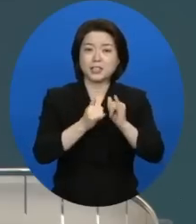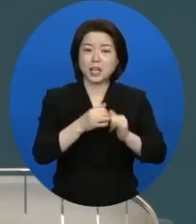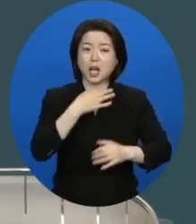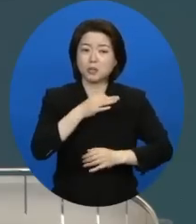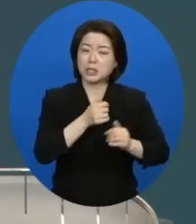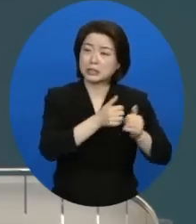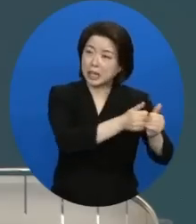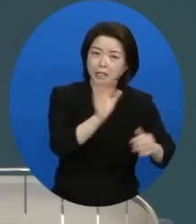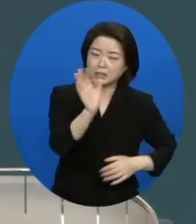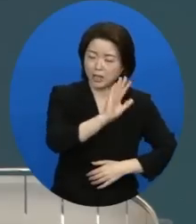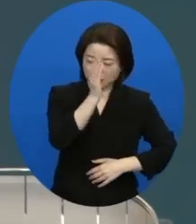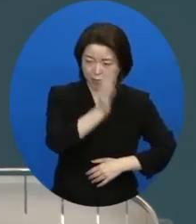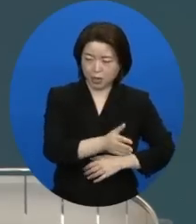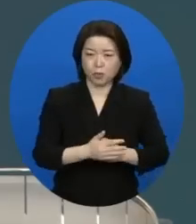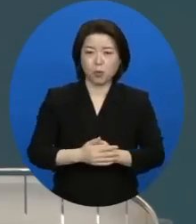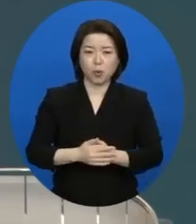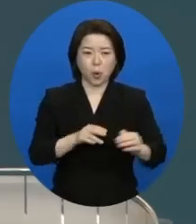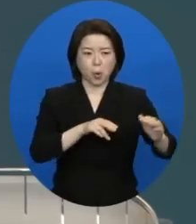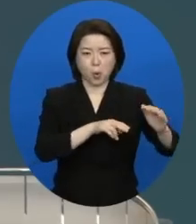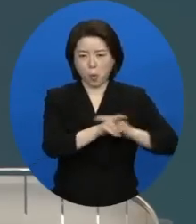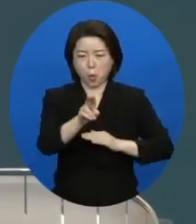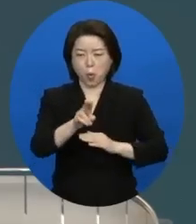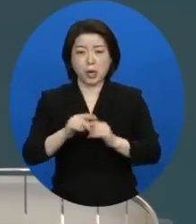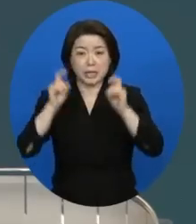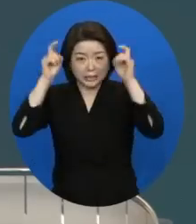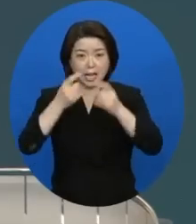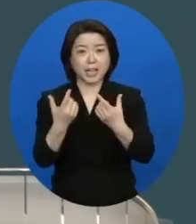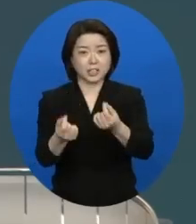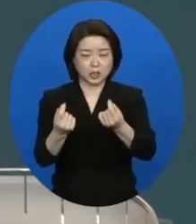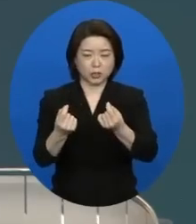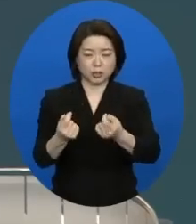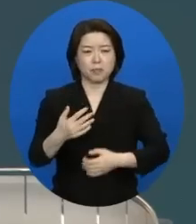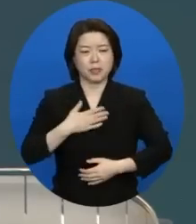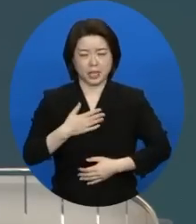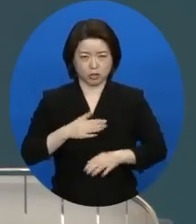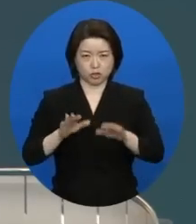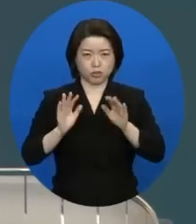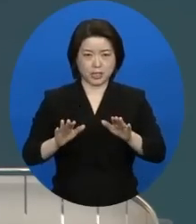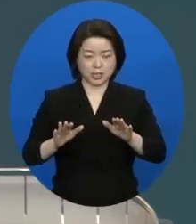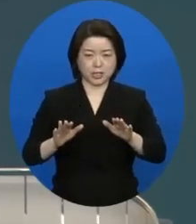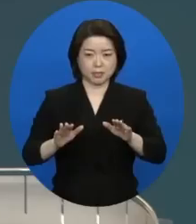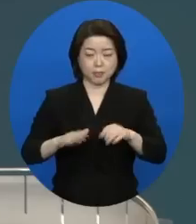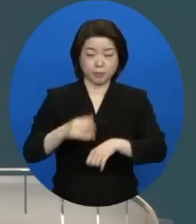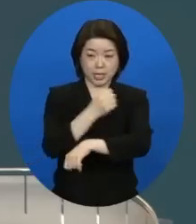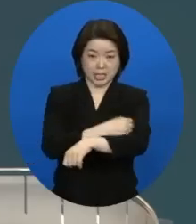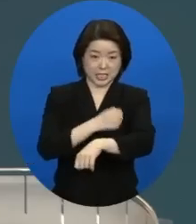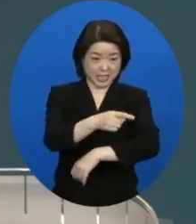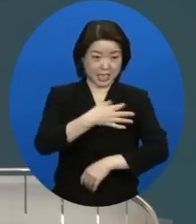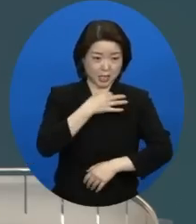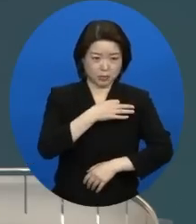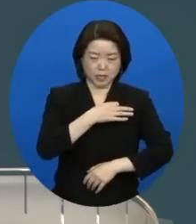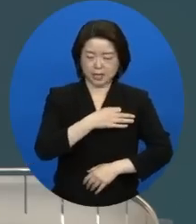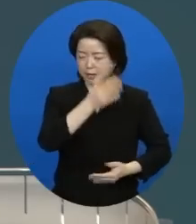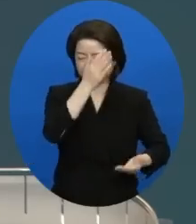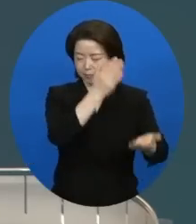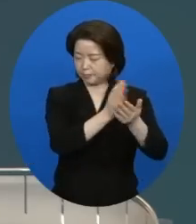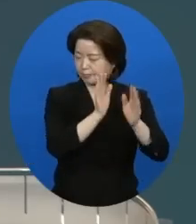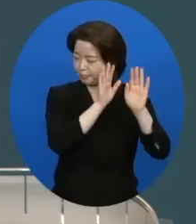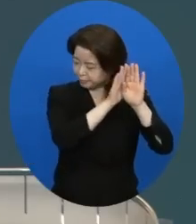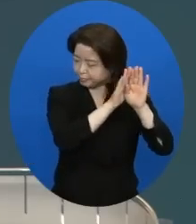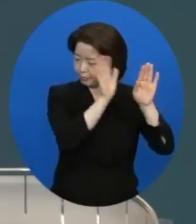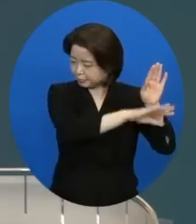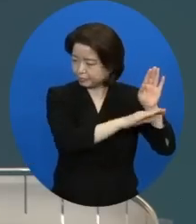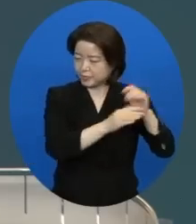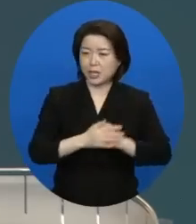따르지 않고 도리어 도망치는 양처럼 저도 이제는 사꾼의 음성에는 귀를 닫고 세상에